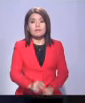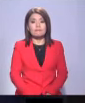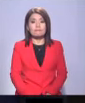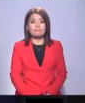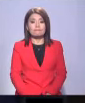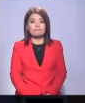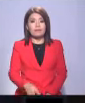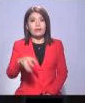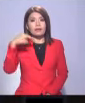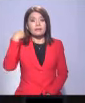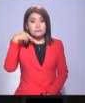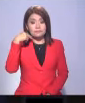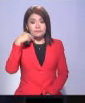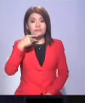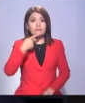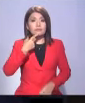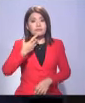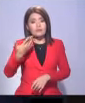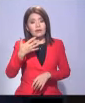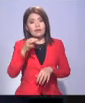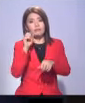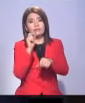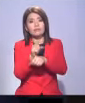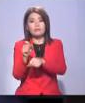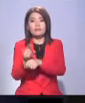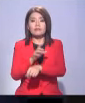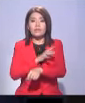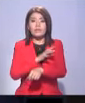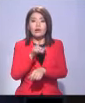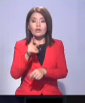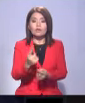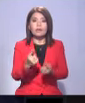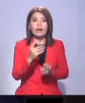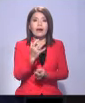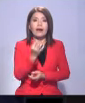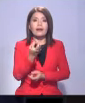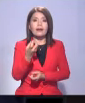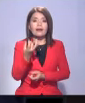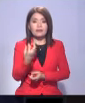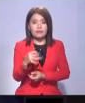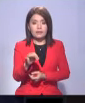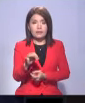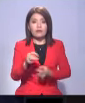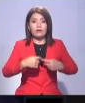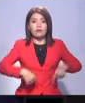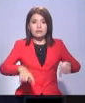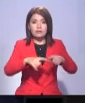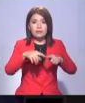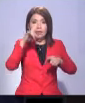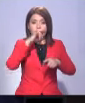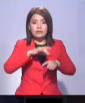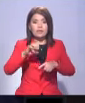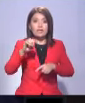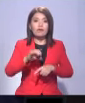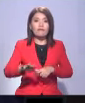Ел басшысының жолдауында үлкен мәселе қозғалған осы аграрлық сала. Біздің Қазақстан осы